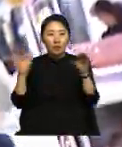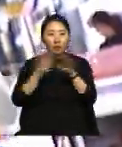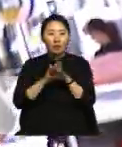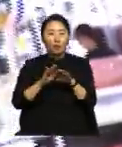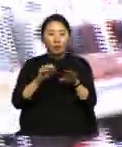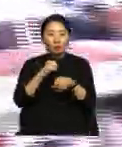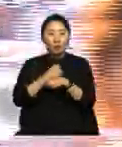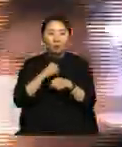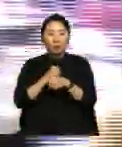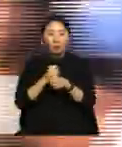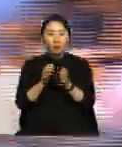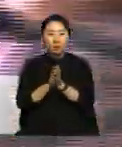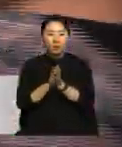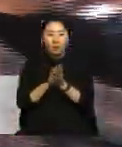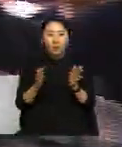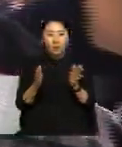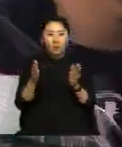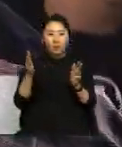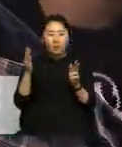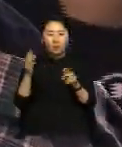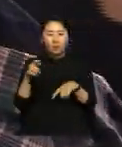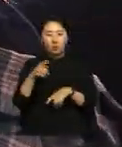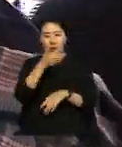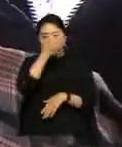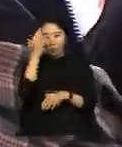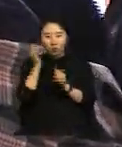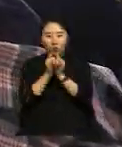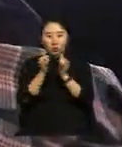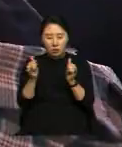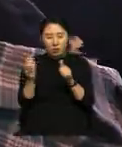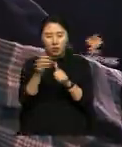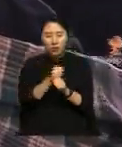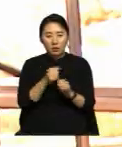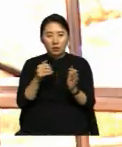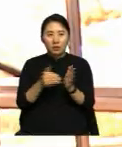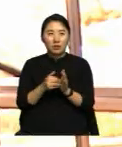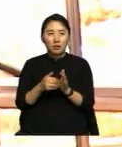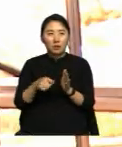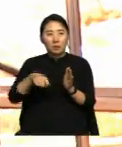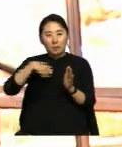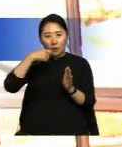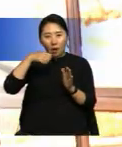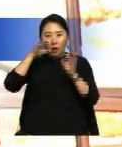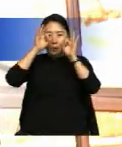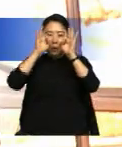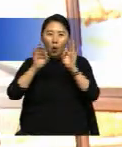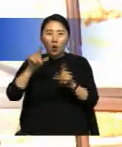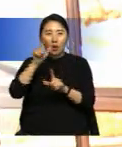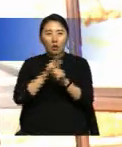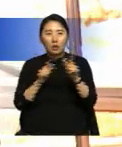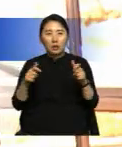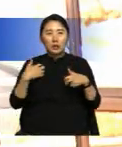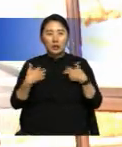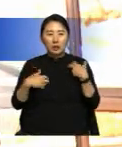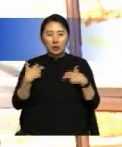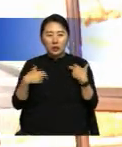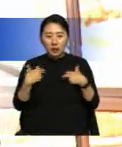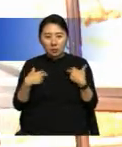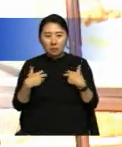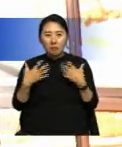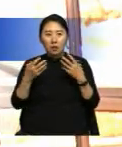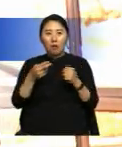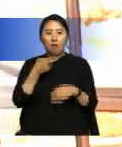운영하는 야시장을 도입했고 주 고객층은 청년층으로 잡았습니다. 먹거리, 볼거리, 즐길 거리가